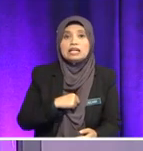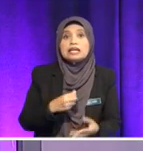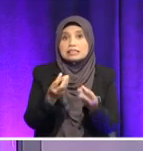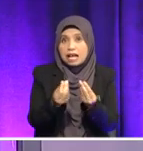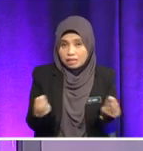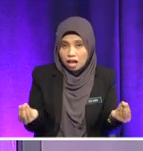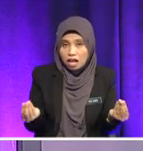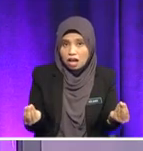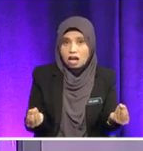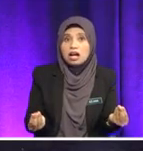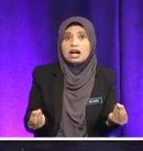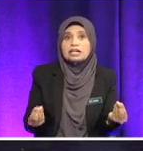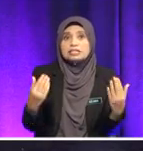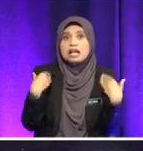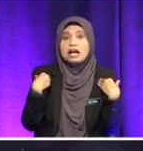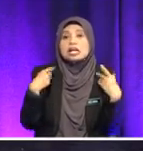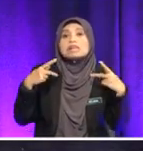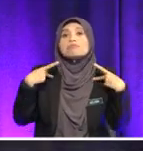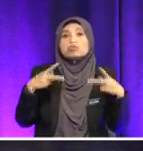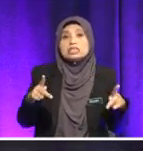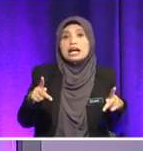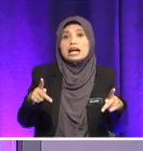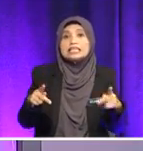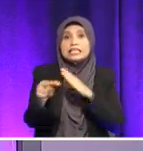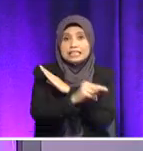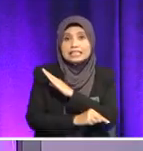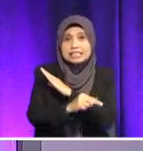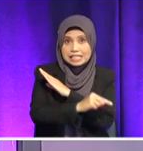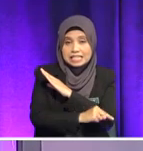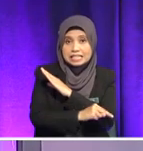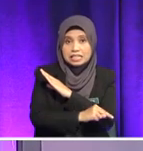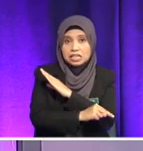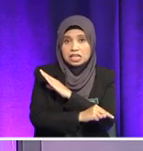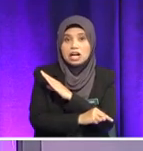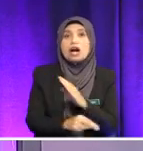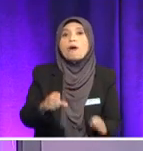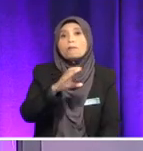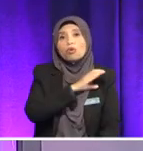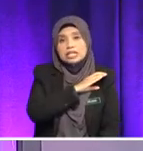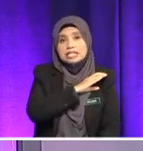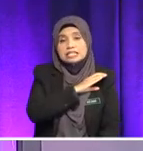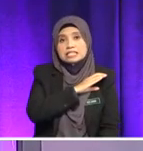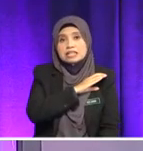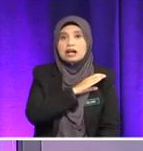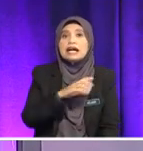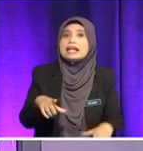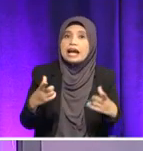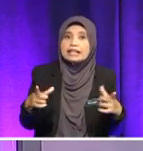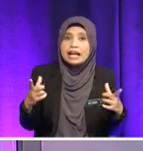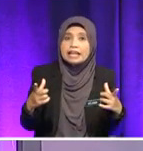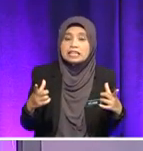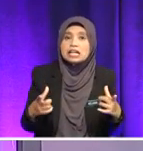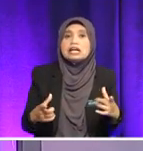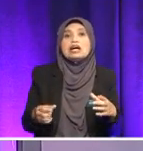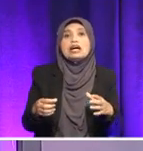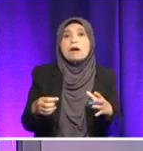tapi semuanya di bawah persekutuan nah baik itu langkah yang ketiga